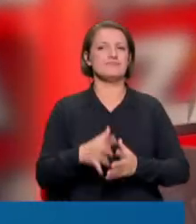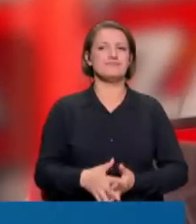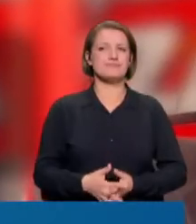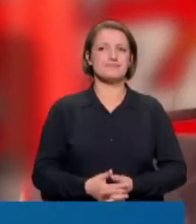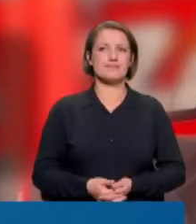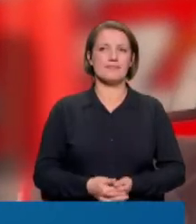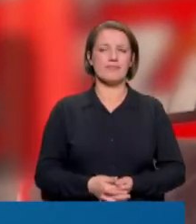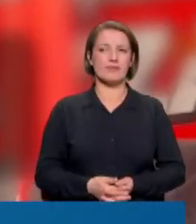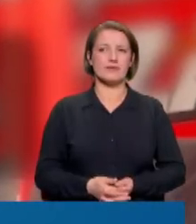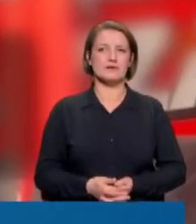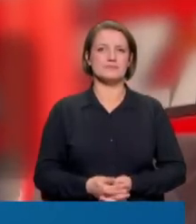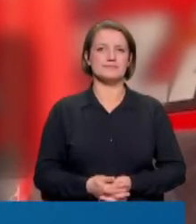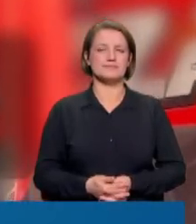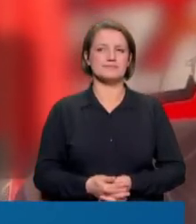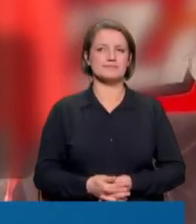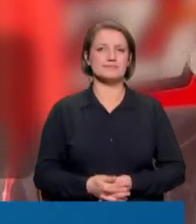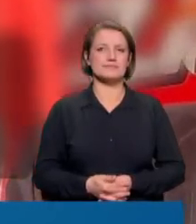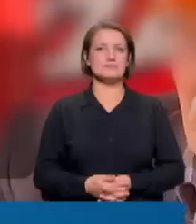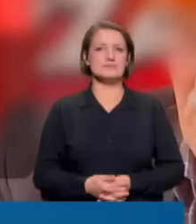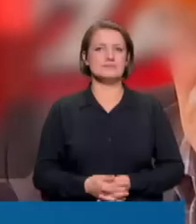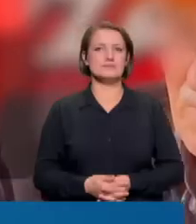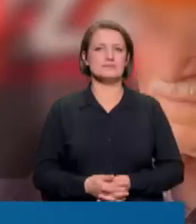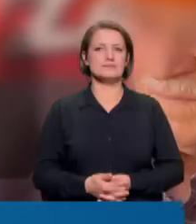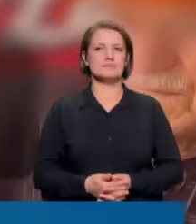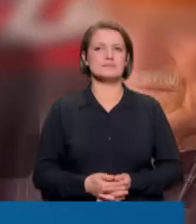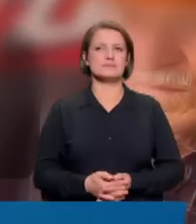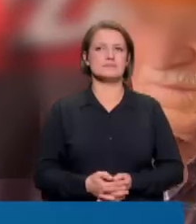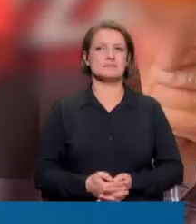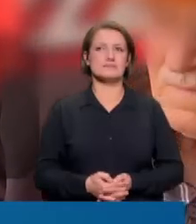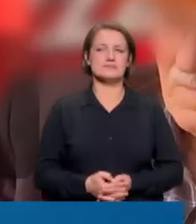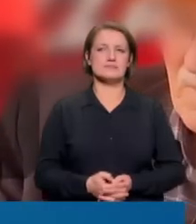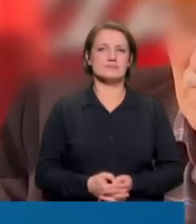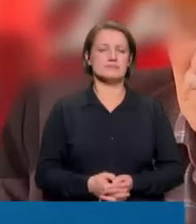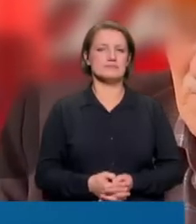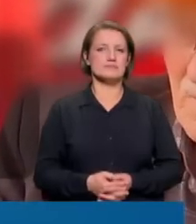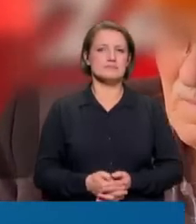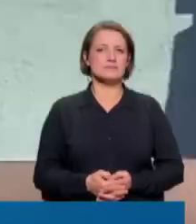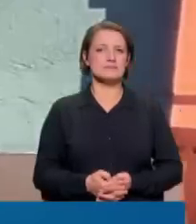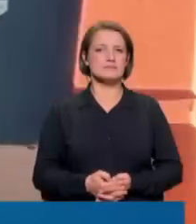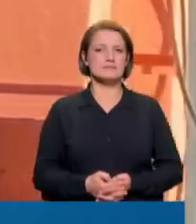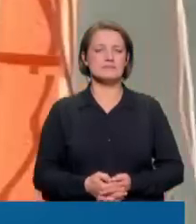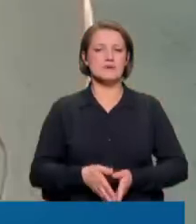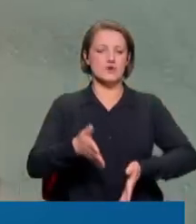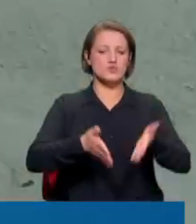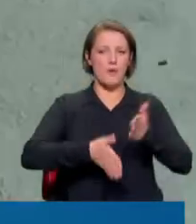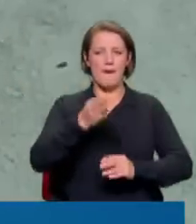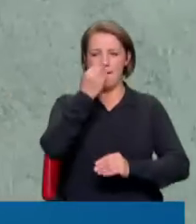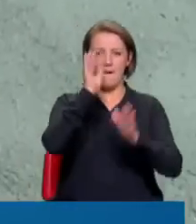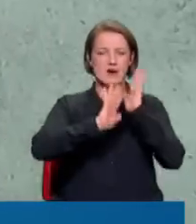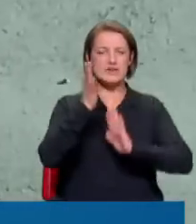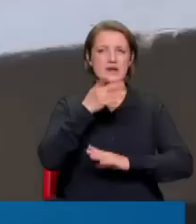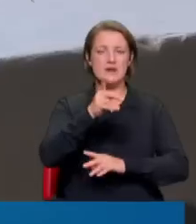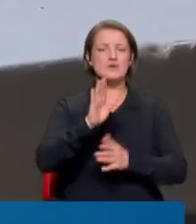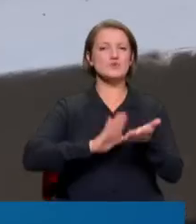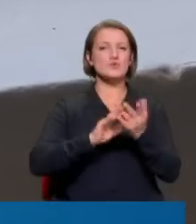köyden bu şekilde şikayetler Gelmeye başlad geldi mi Geldi Bada çözüm bulsun sokakları ağaçları saran